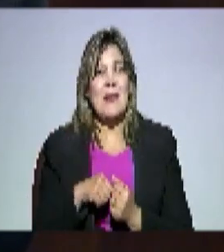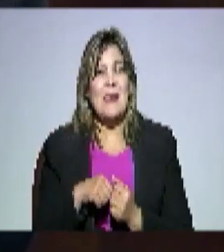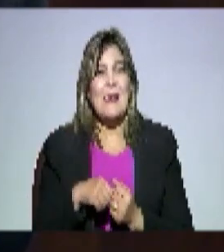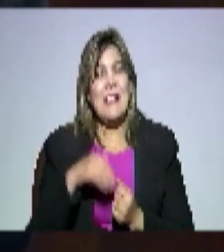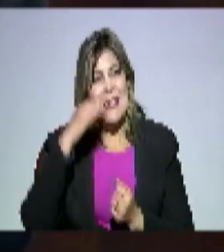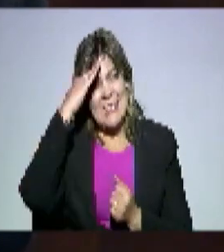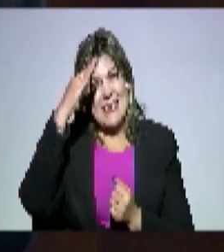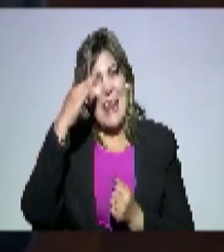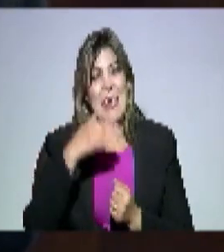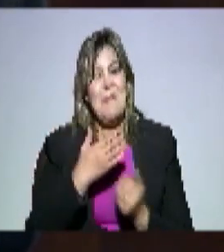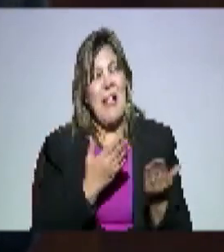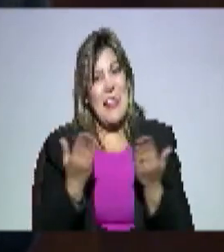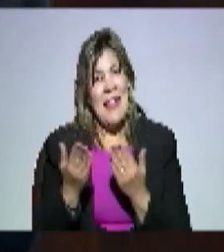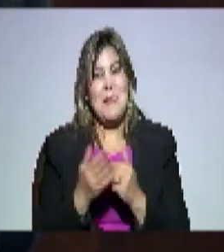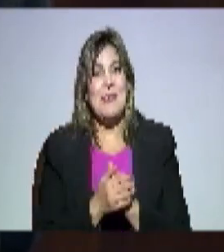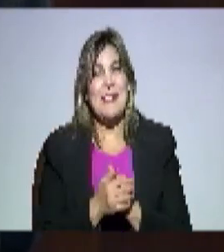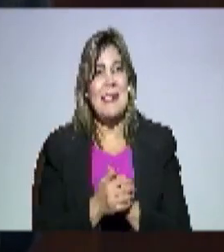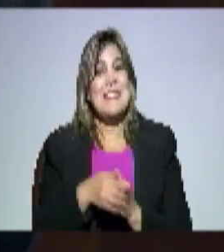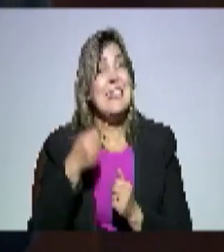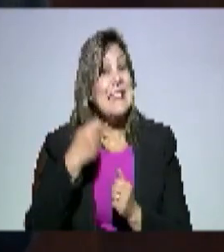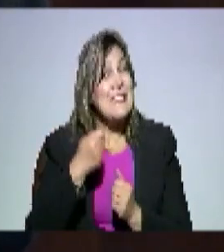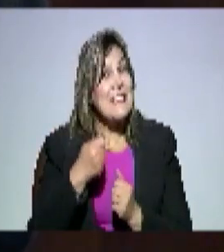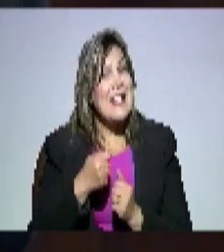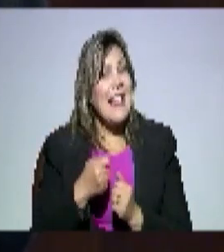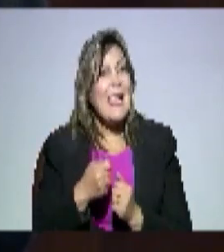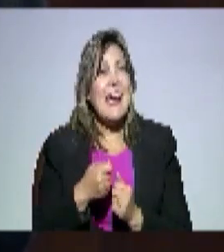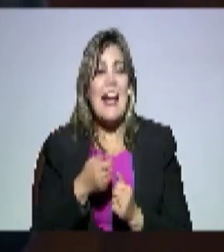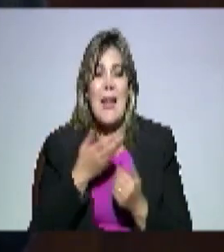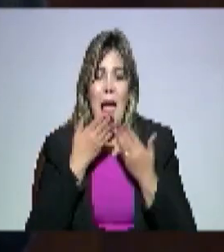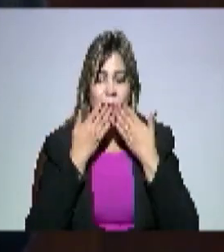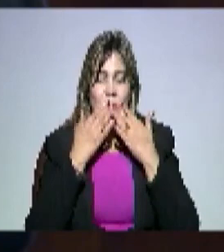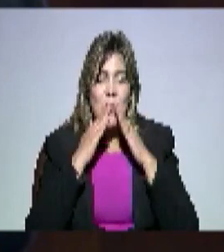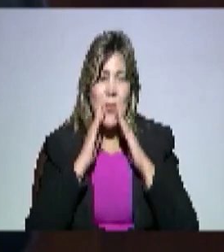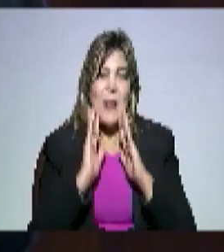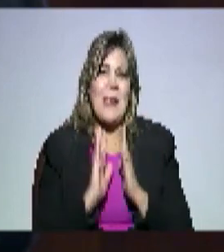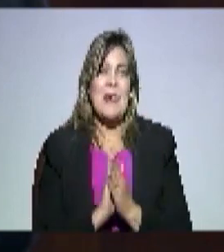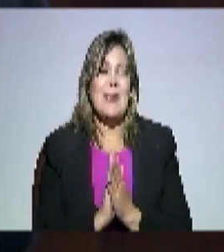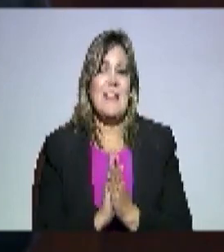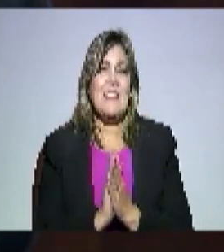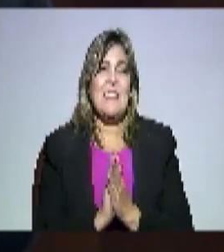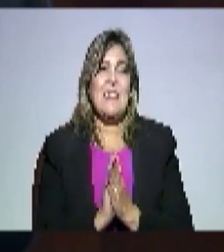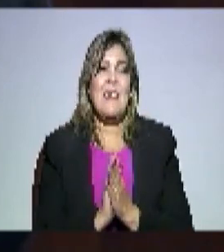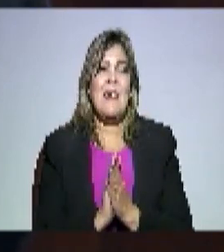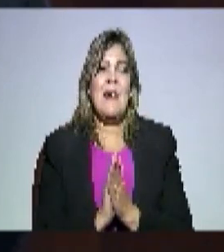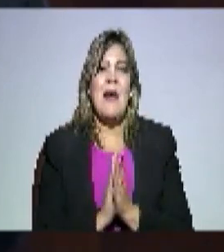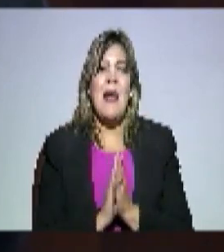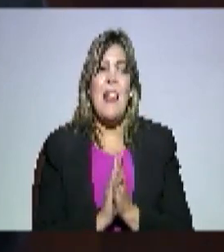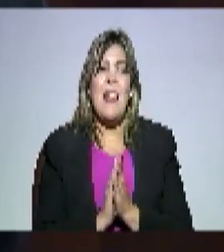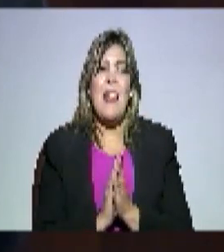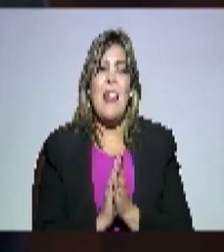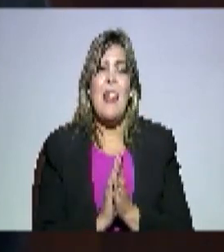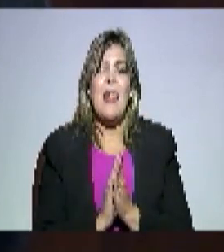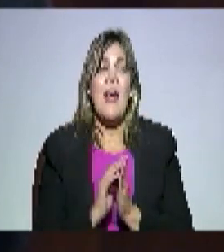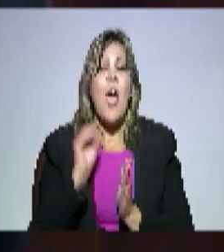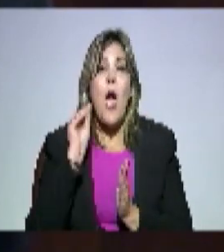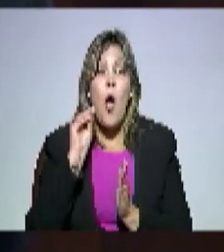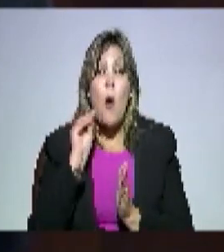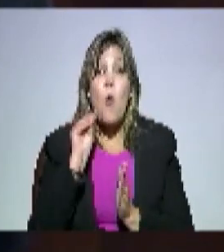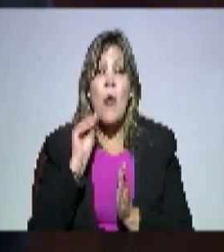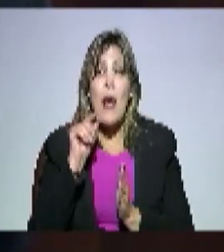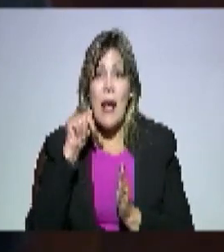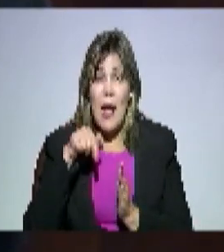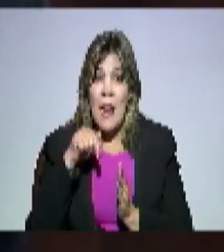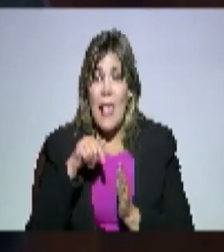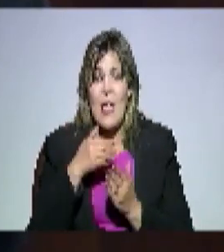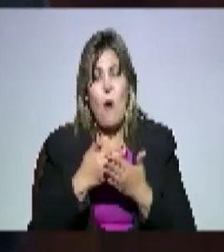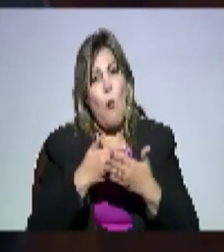سلام اهلا بيكي ازي اسك يا بويا نشكر ربنا اهلا بيك اتفضلي اس ابنا معلش اثر اقول لك اسك على حاجه حاصله معايا